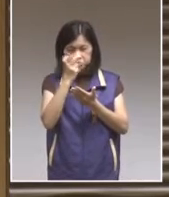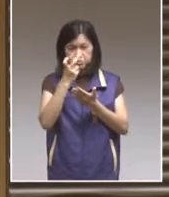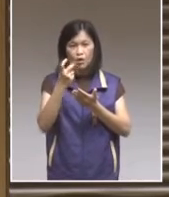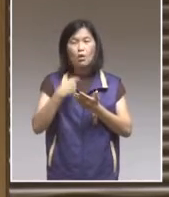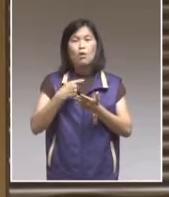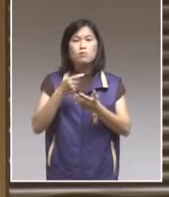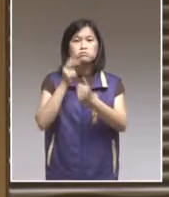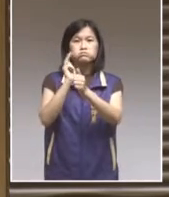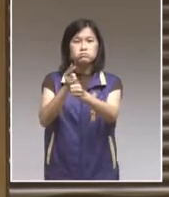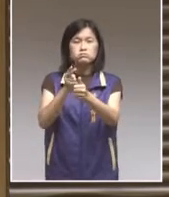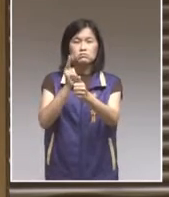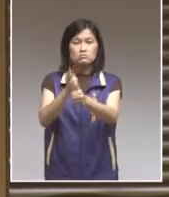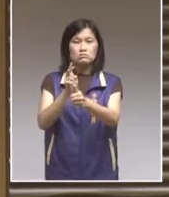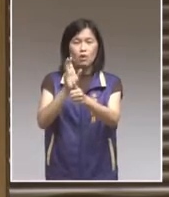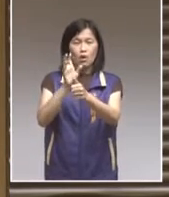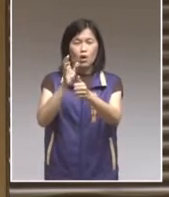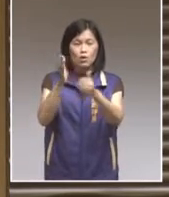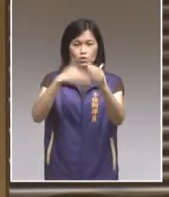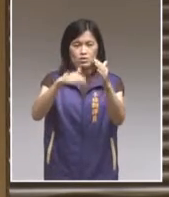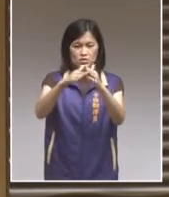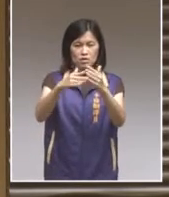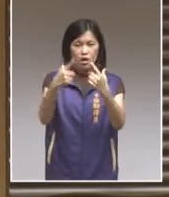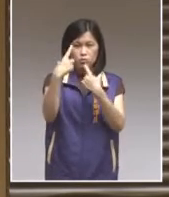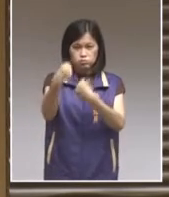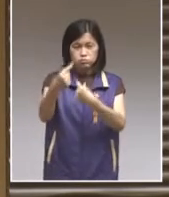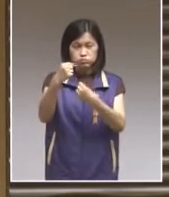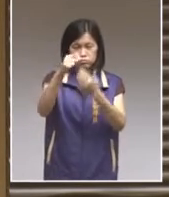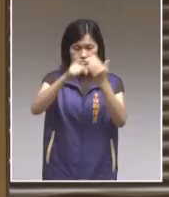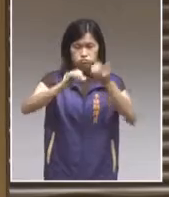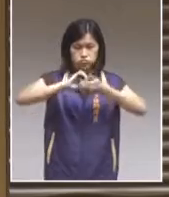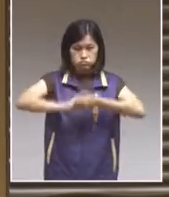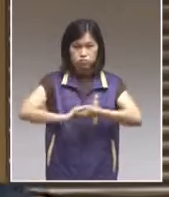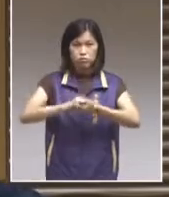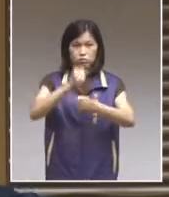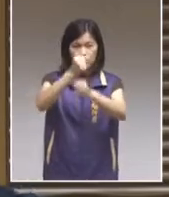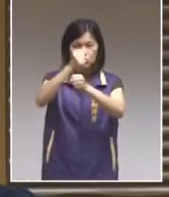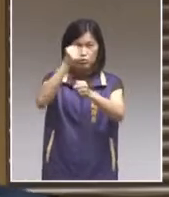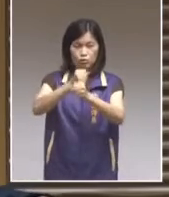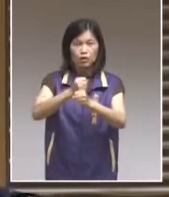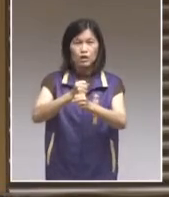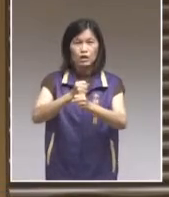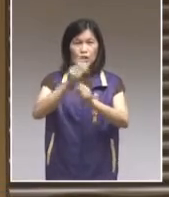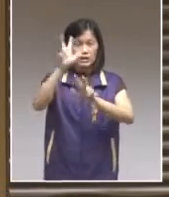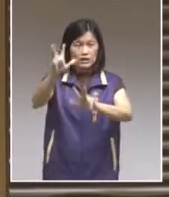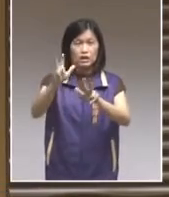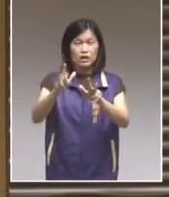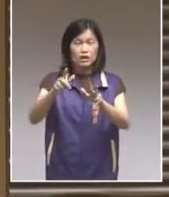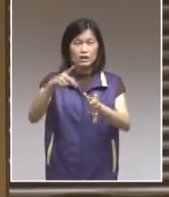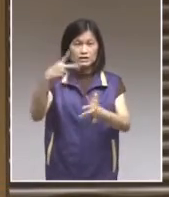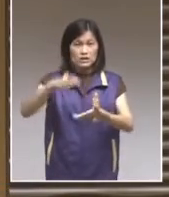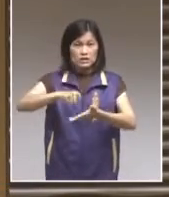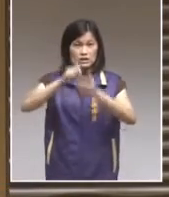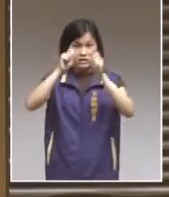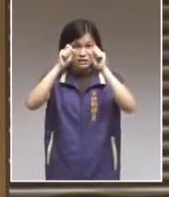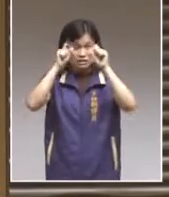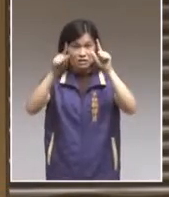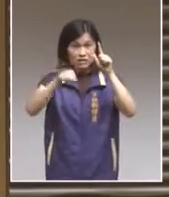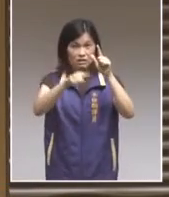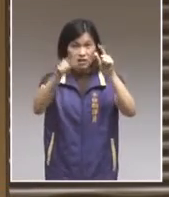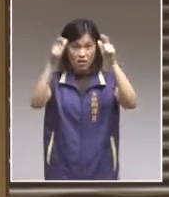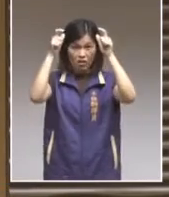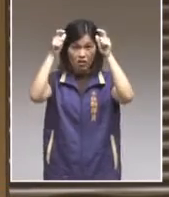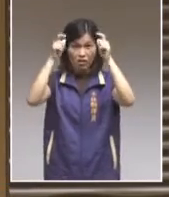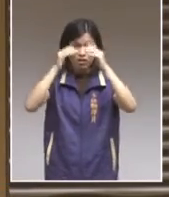要求我们全体学校一起来按照这个原则来办理。那最后我们这边会再提醒我们整个高雄市